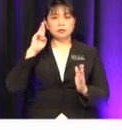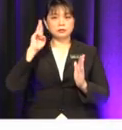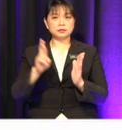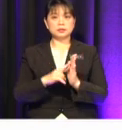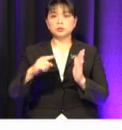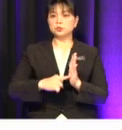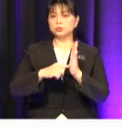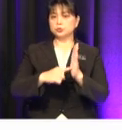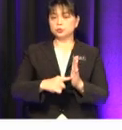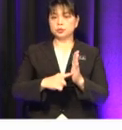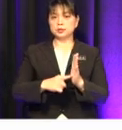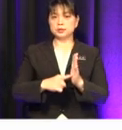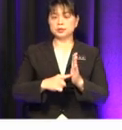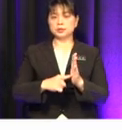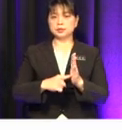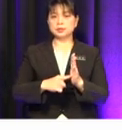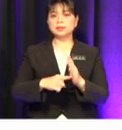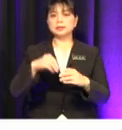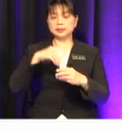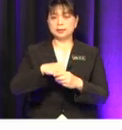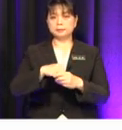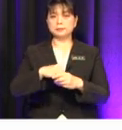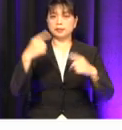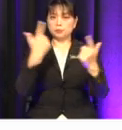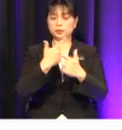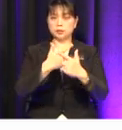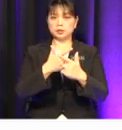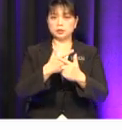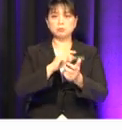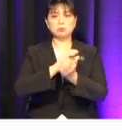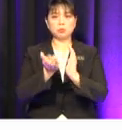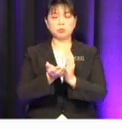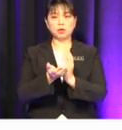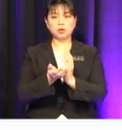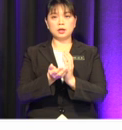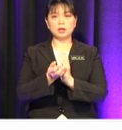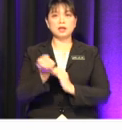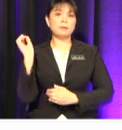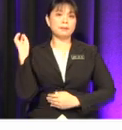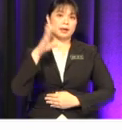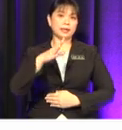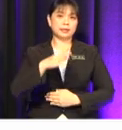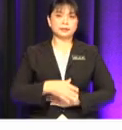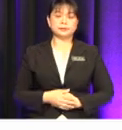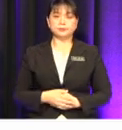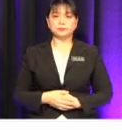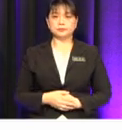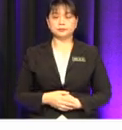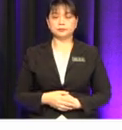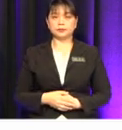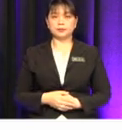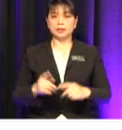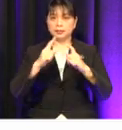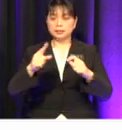kekasaran yang berlaku dalam satu perlawanan bola baling Oke dia dah beri rangsangan gambar Lepas tuh